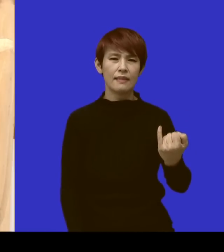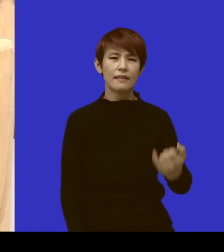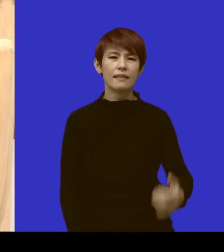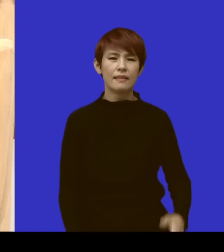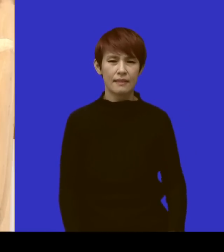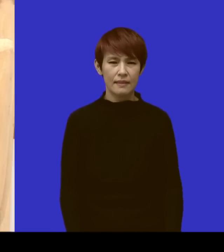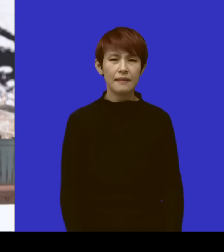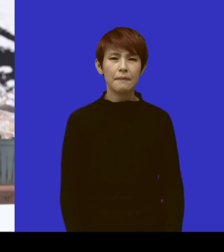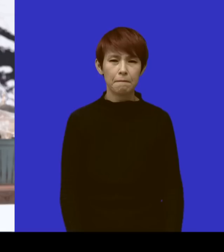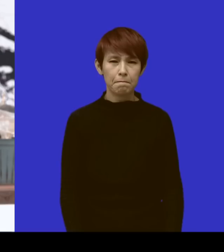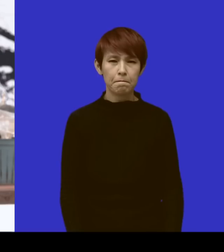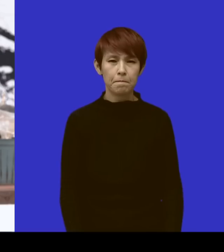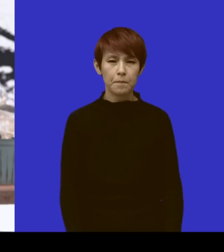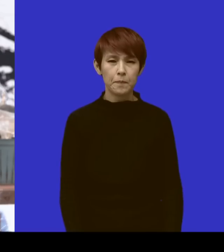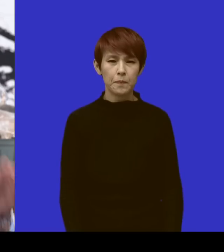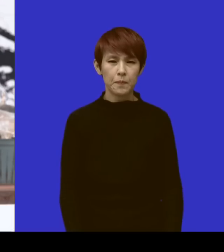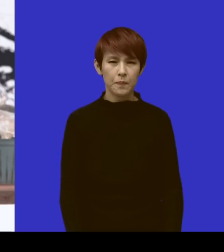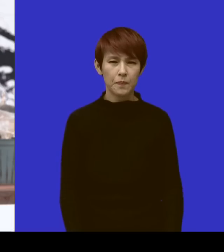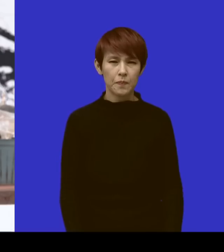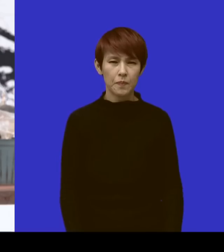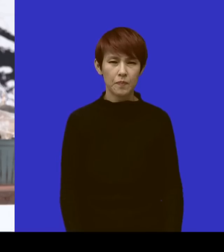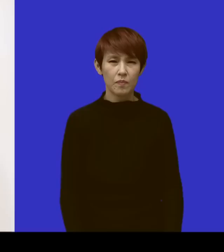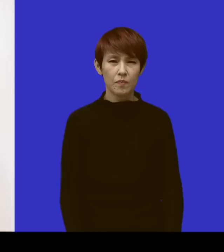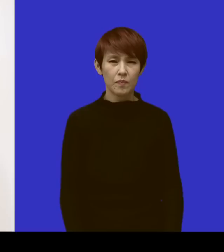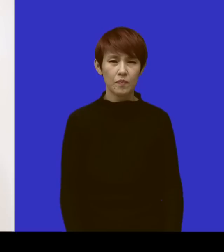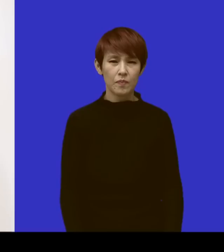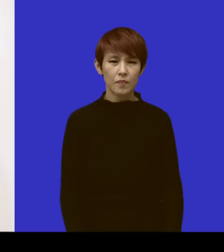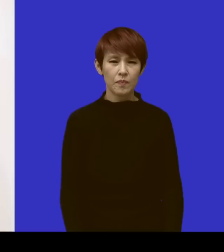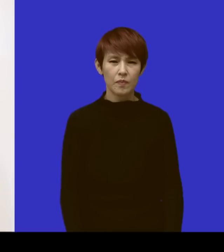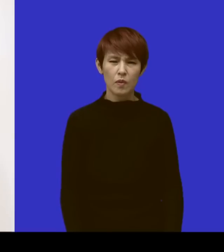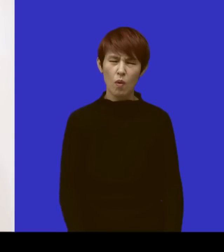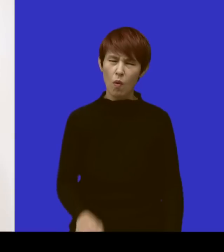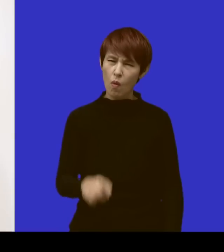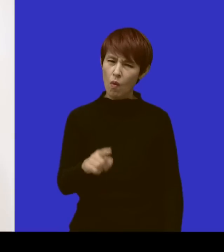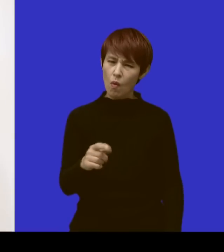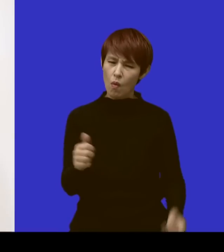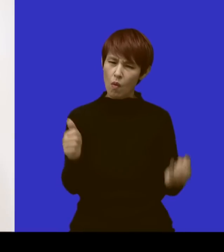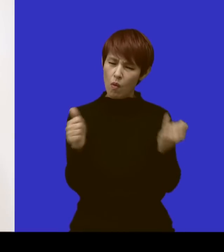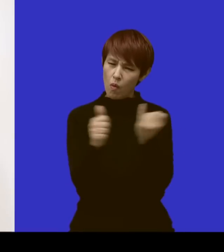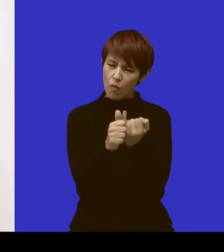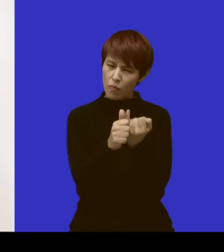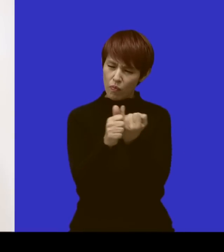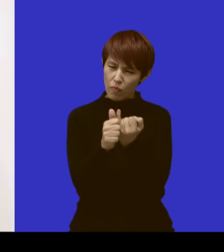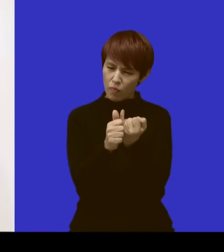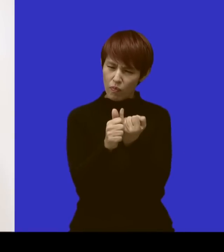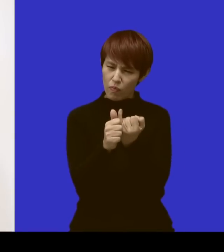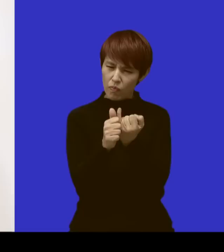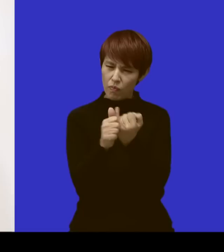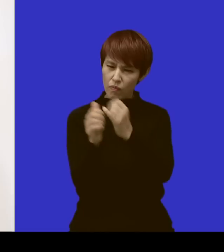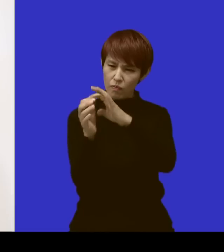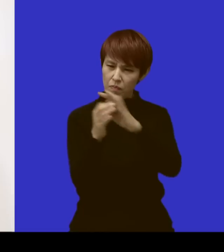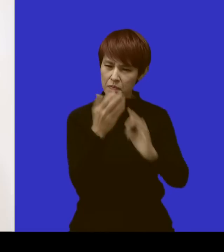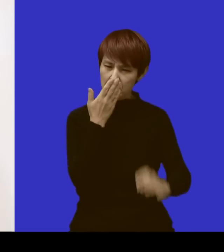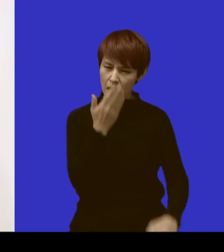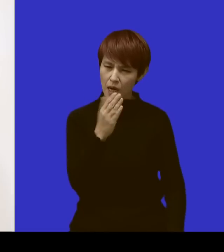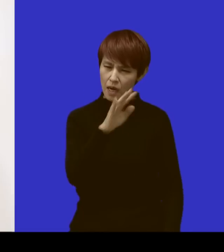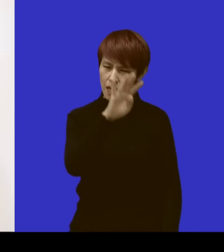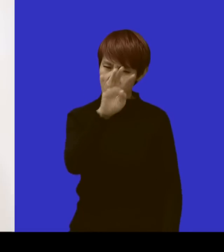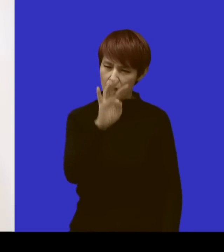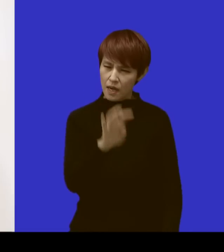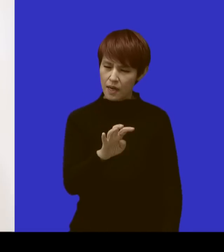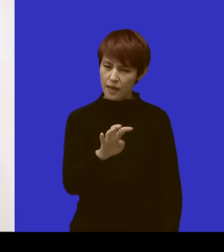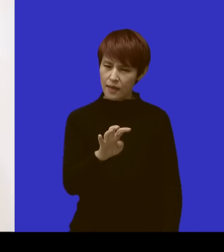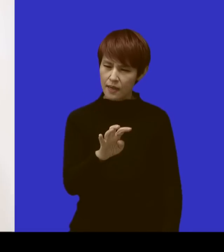생기고, 그러다 보면 이제 끝까지 가네요. 그렇죠. 그러니까 이거를 유지할 수 있을까? 이 관계를 유지할 수 있을까?